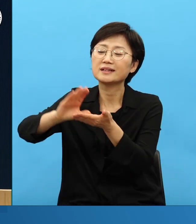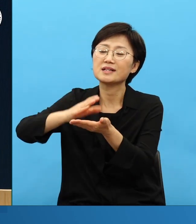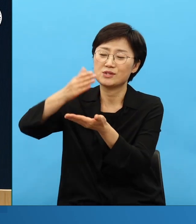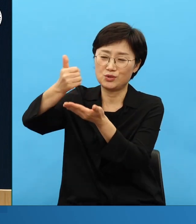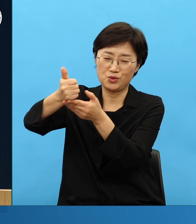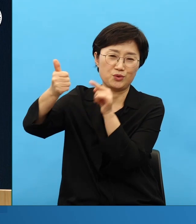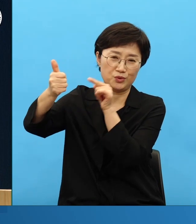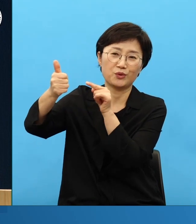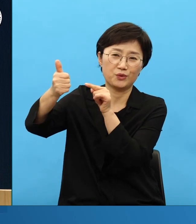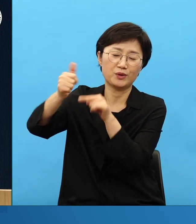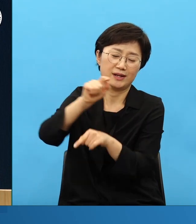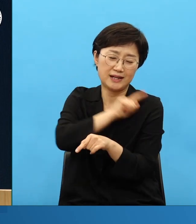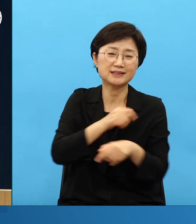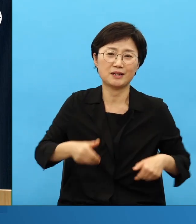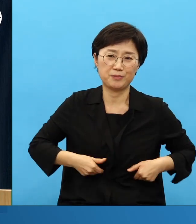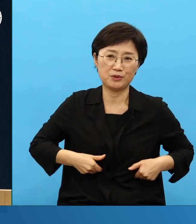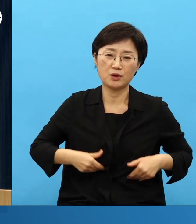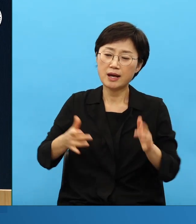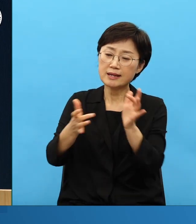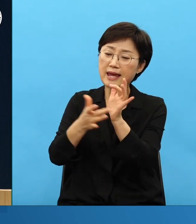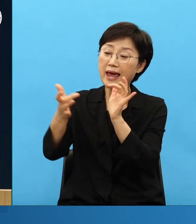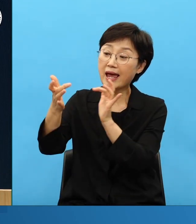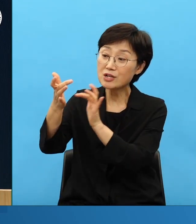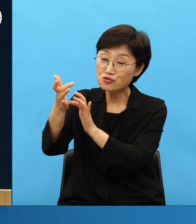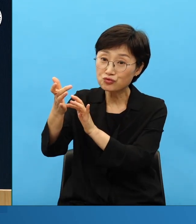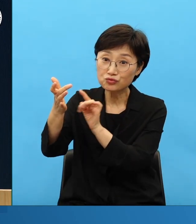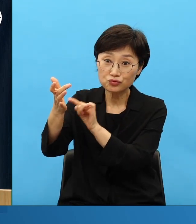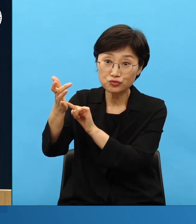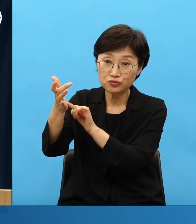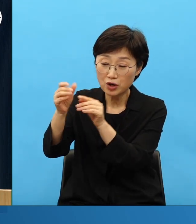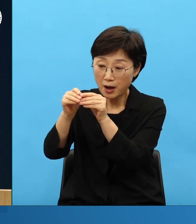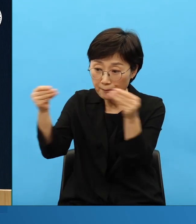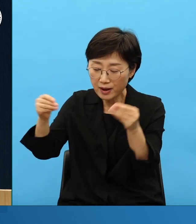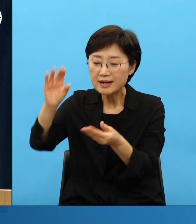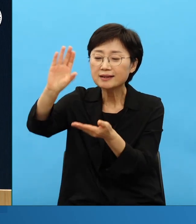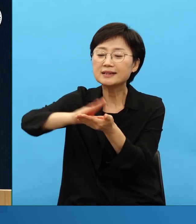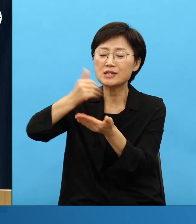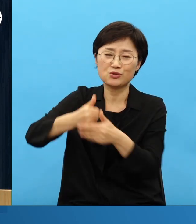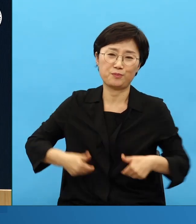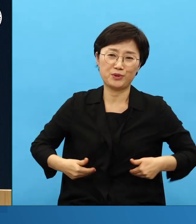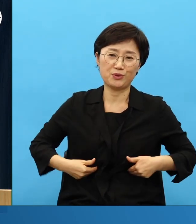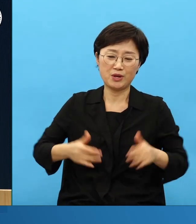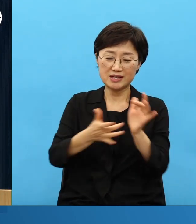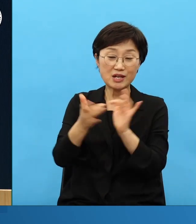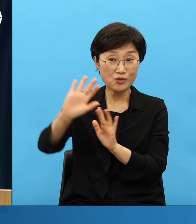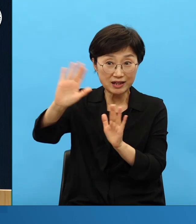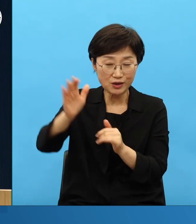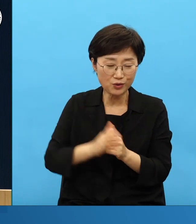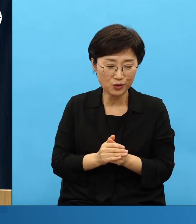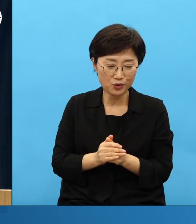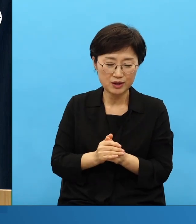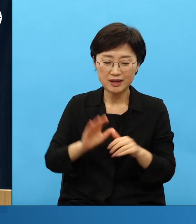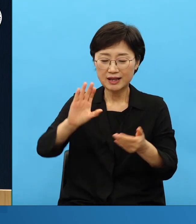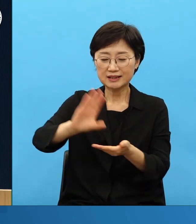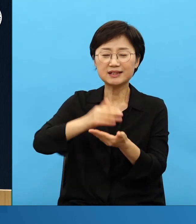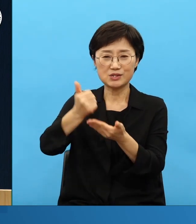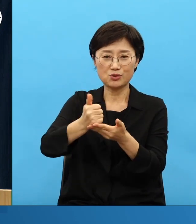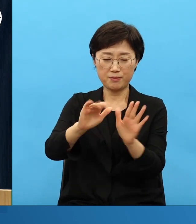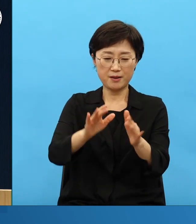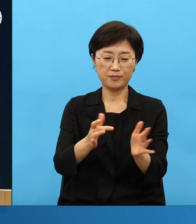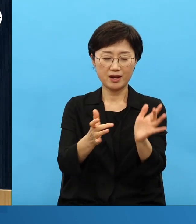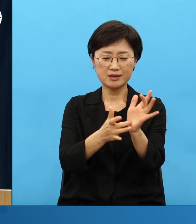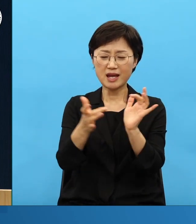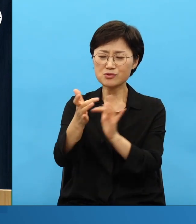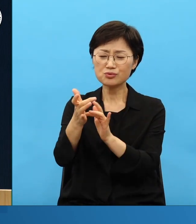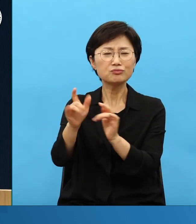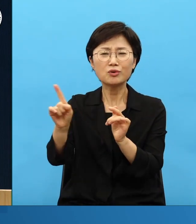needs the most? It is not 예수님 필요한 게 Jesus. 아니에요. It is the 그리스도. Christ. It is not Jesus, but the Christ. 예수라는 거는 예를 들어서 뭐 우리 황